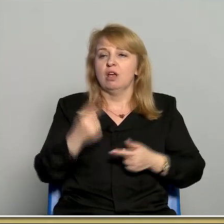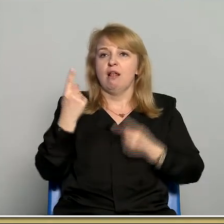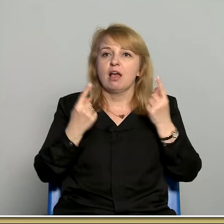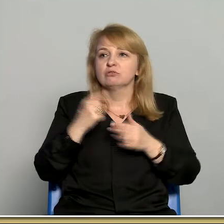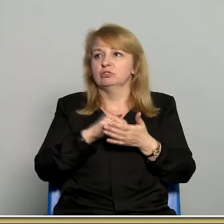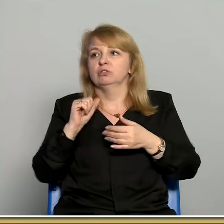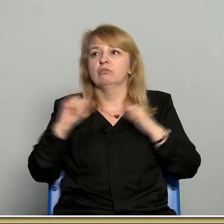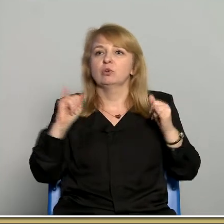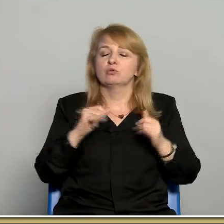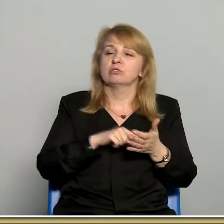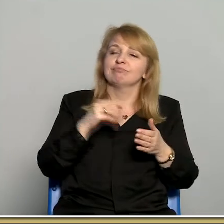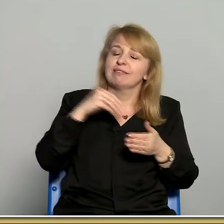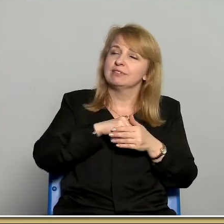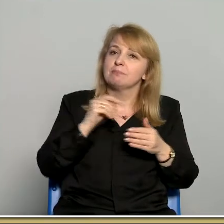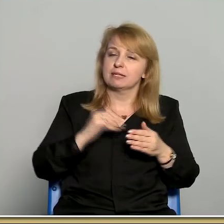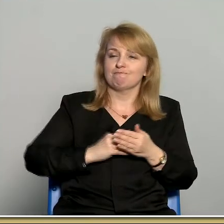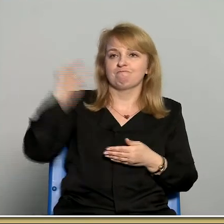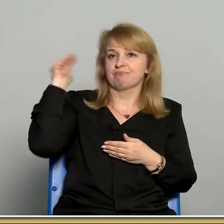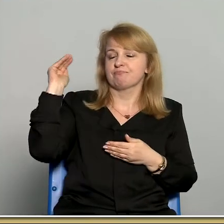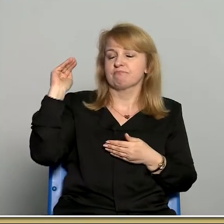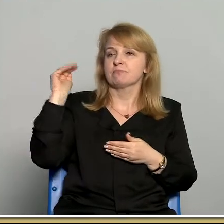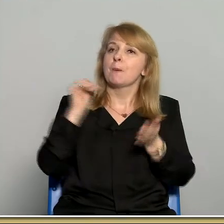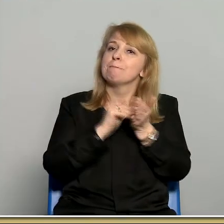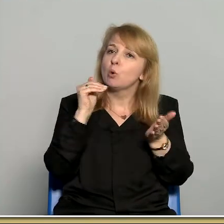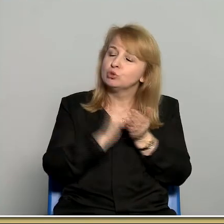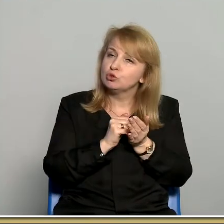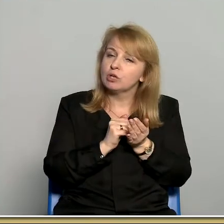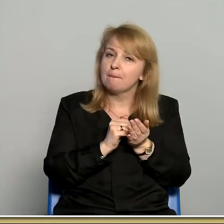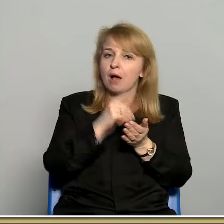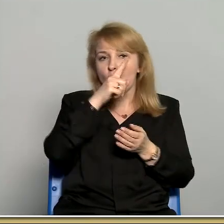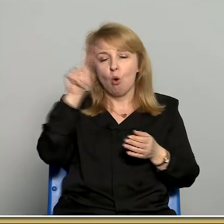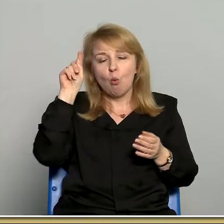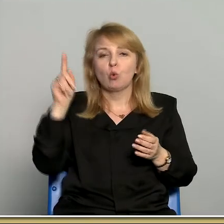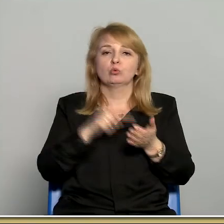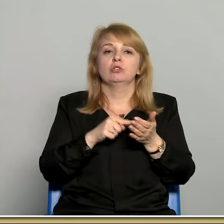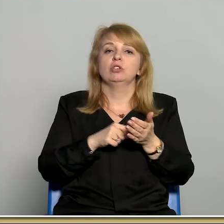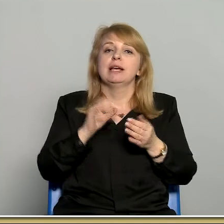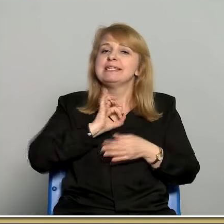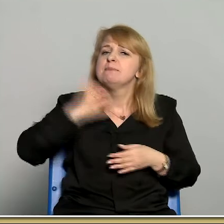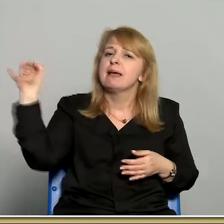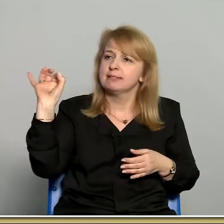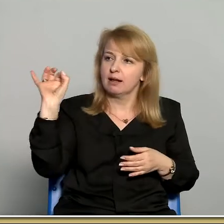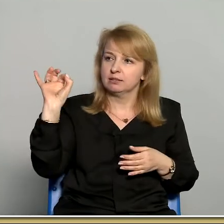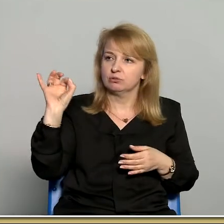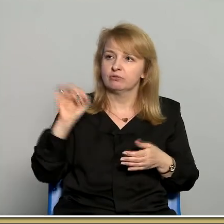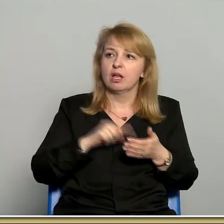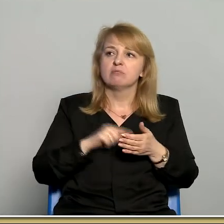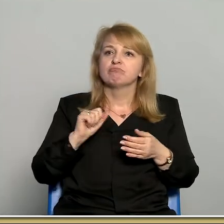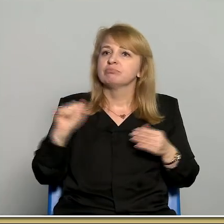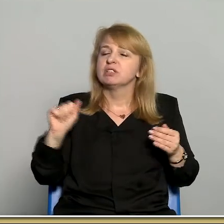i znaczący wzrost zapotrzebowania na specjalistów, a także